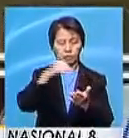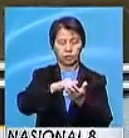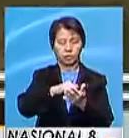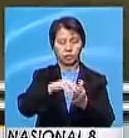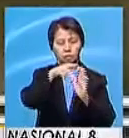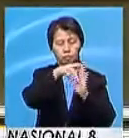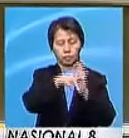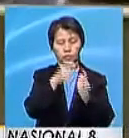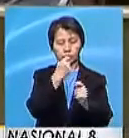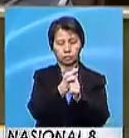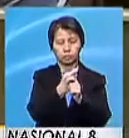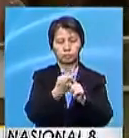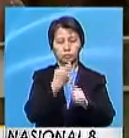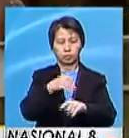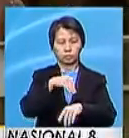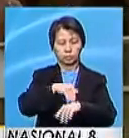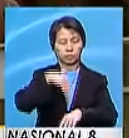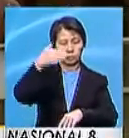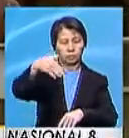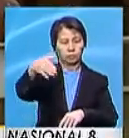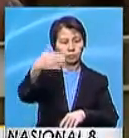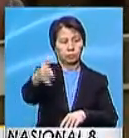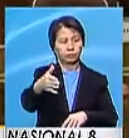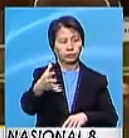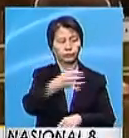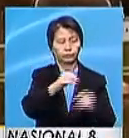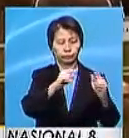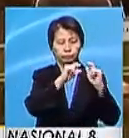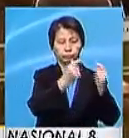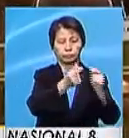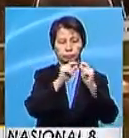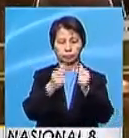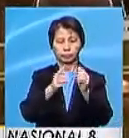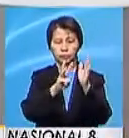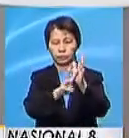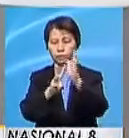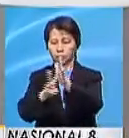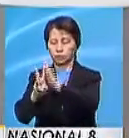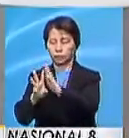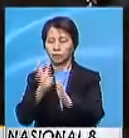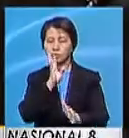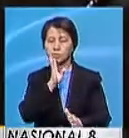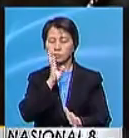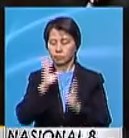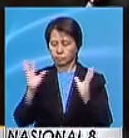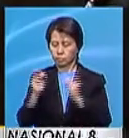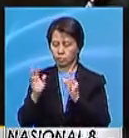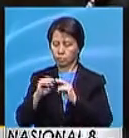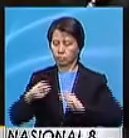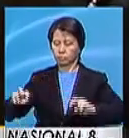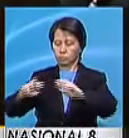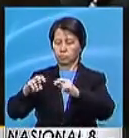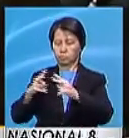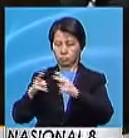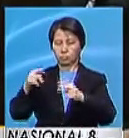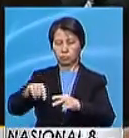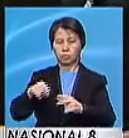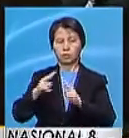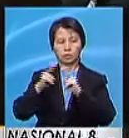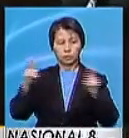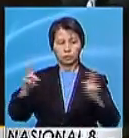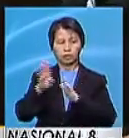tetap dari semasa ke semasa. Sementara itu, para delegasi CSPOC menyifatkan persidangan kali ini amat berhasil. It's